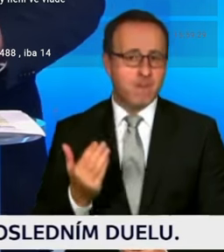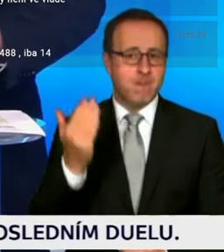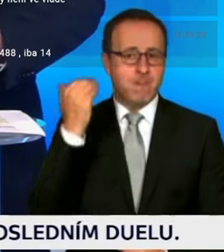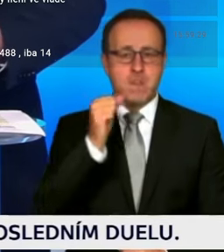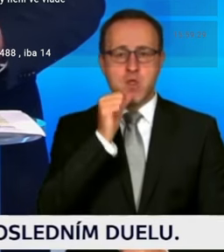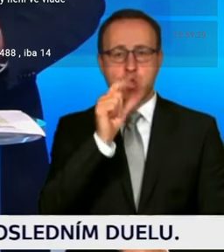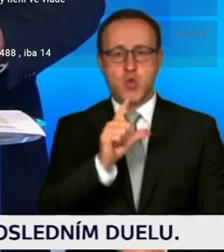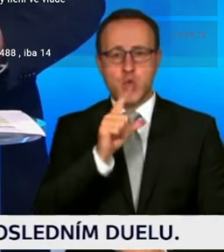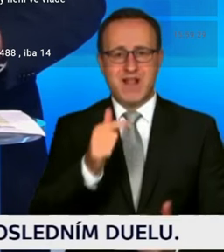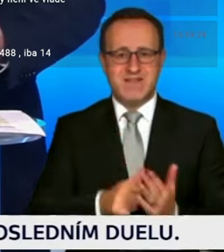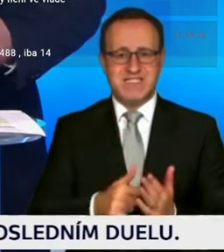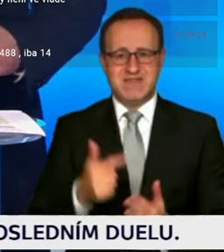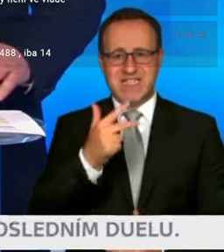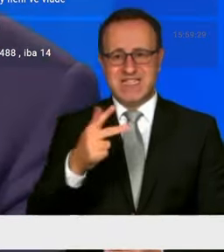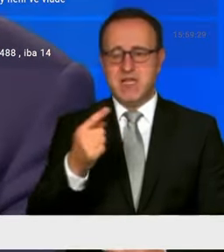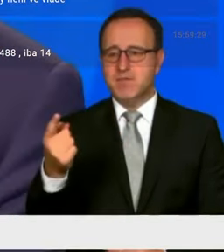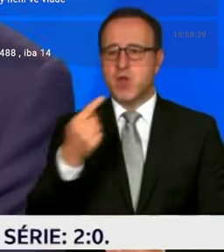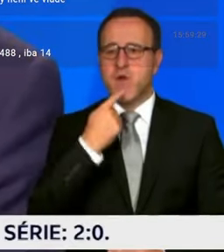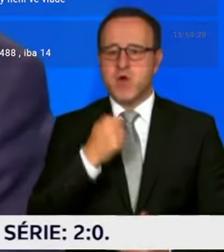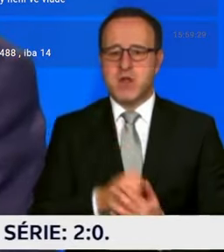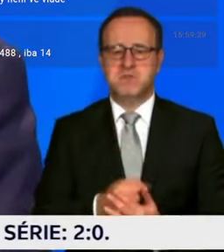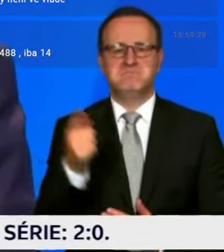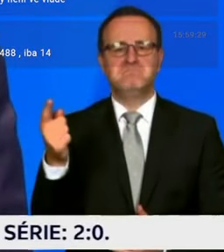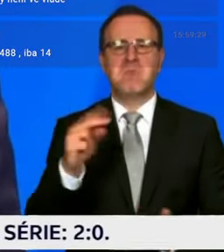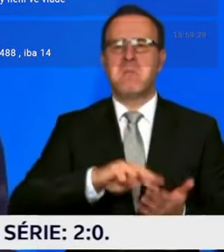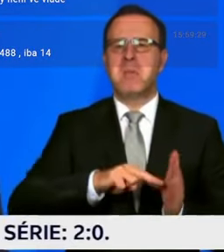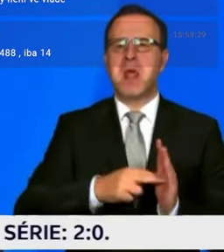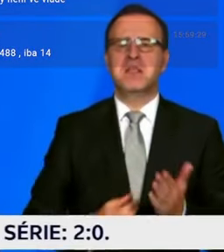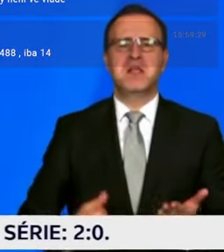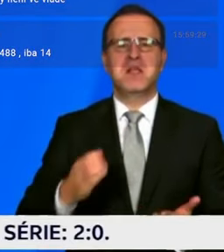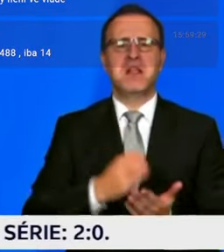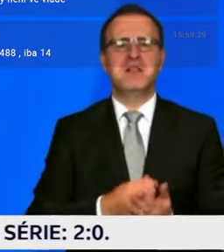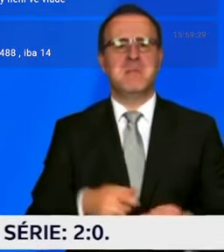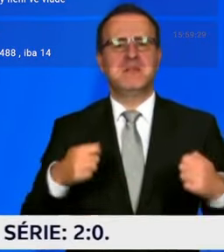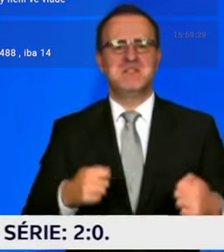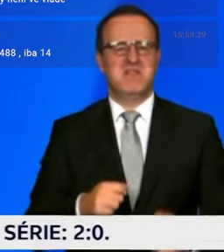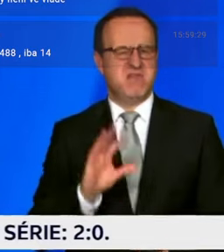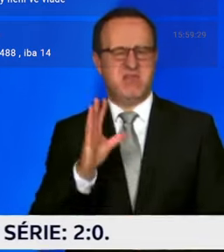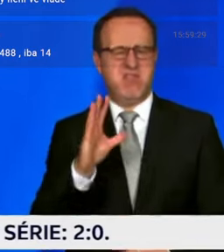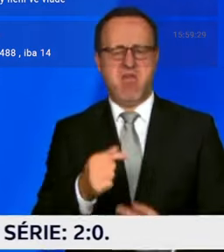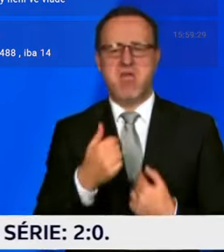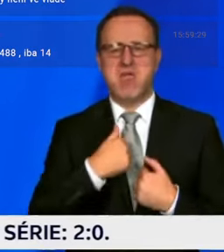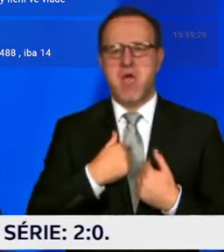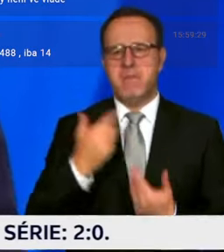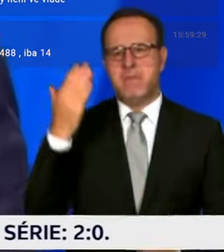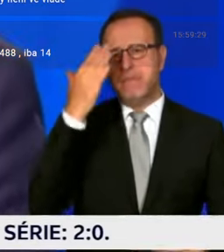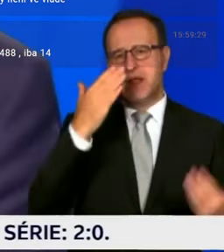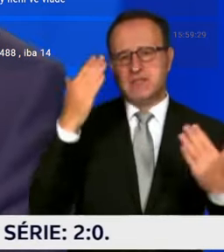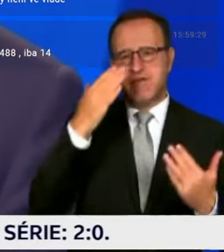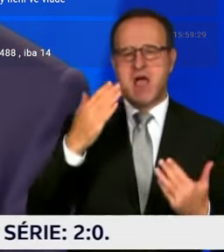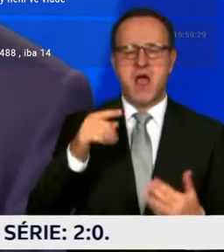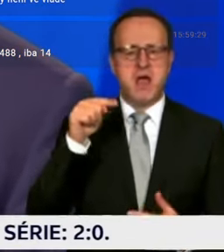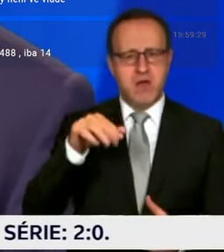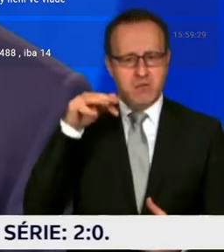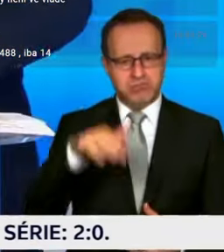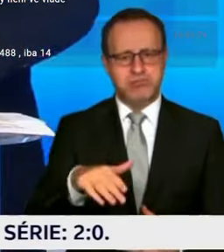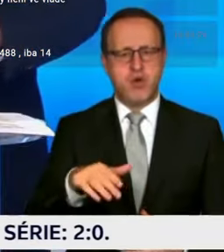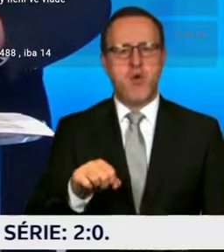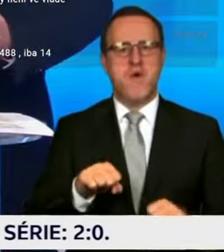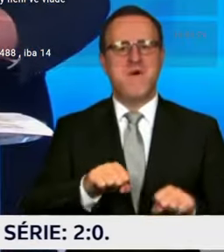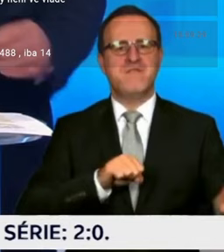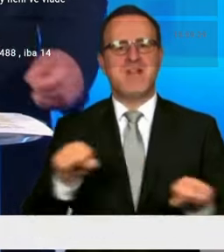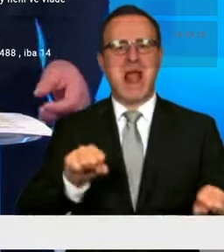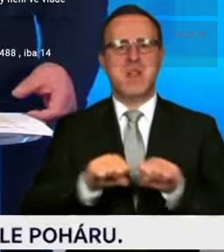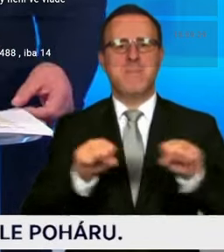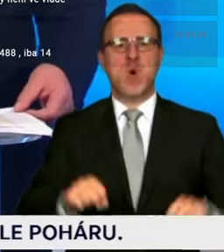2023 ste hovorili že vy neplánujete kandidovať za prezidenta že si predstavujete svoje miesto naozaj v tej spomínanej exekutíve